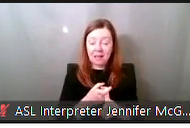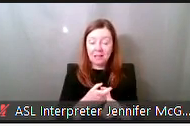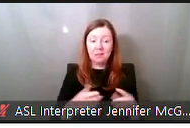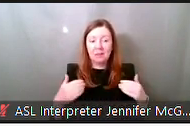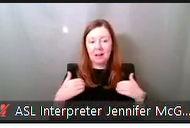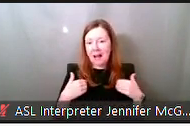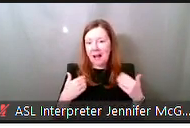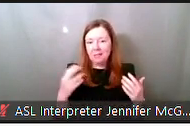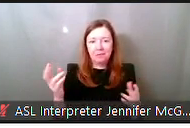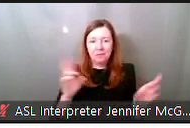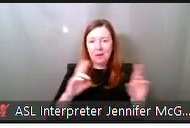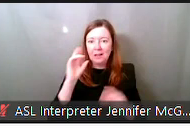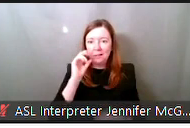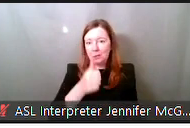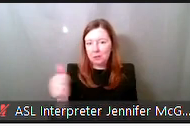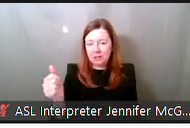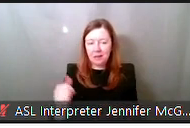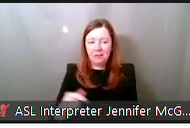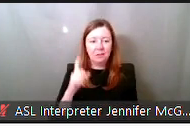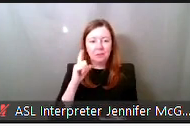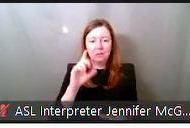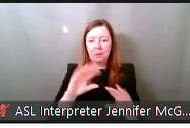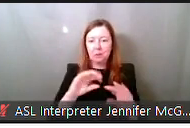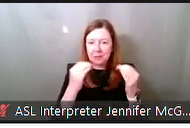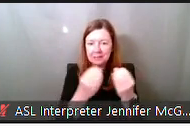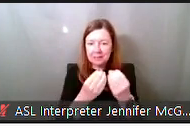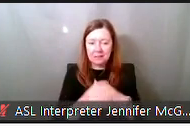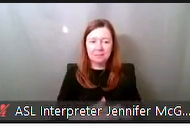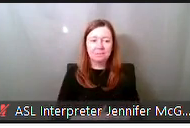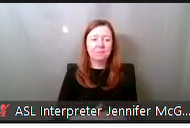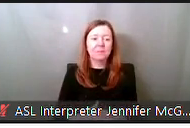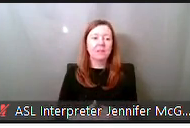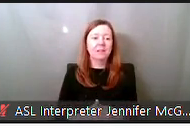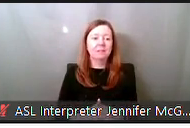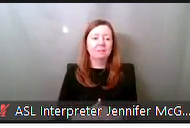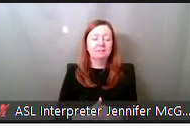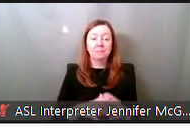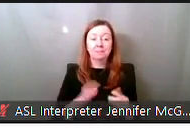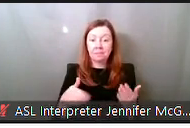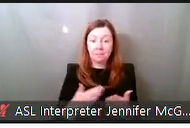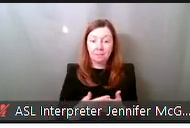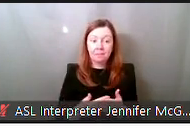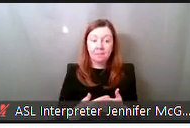网上看到的，都可以下载的，你们自己可以看，也可以跟朋友分享。